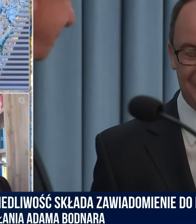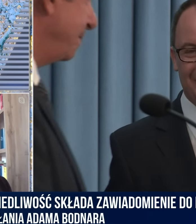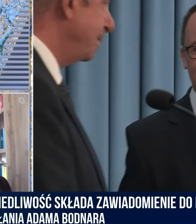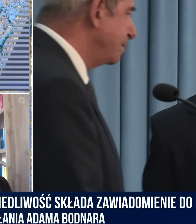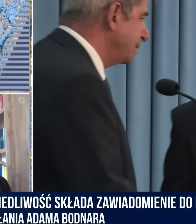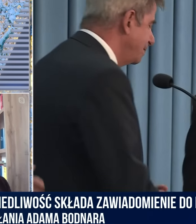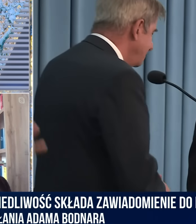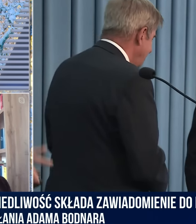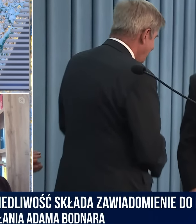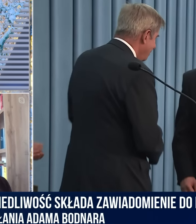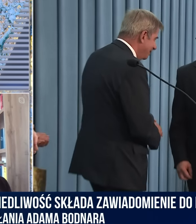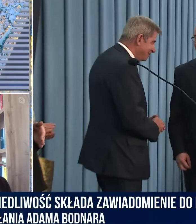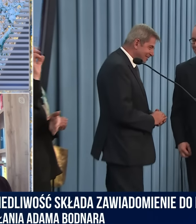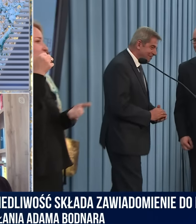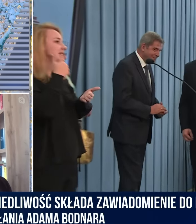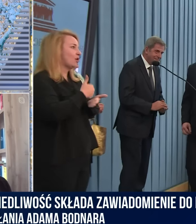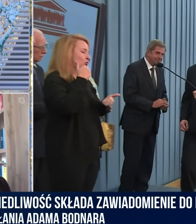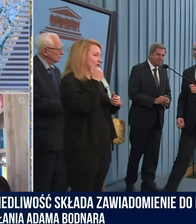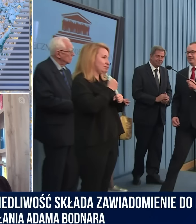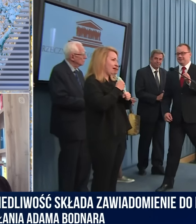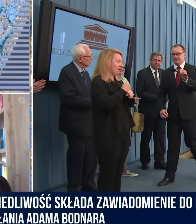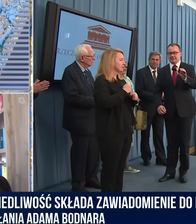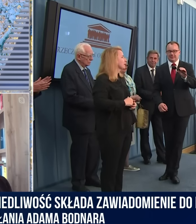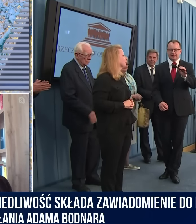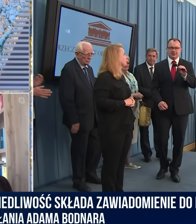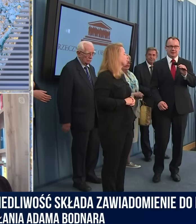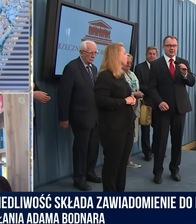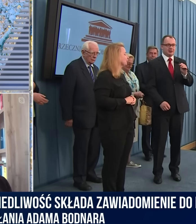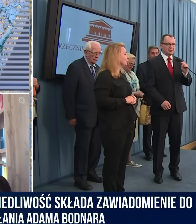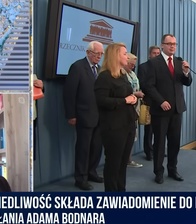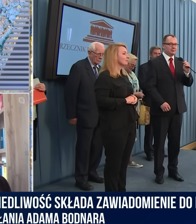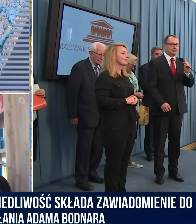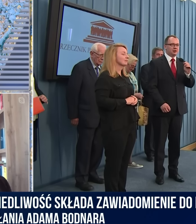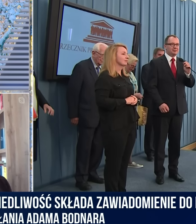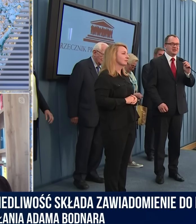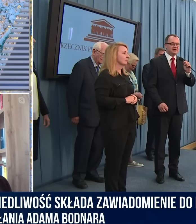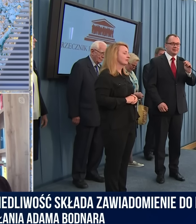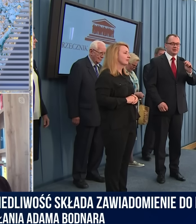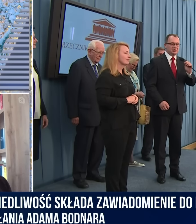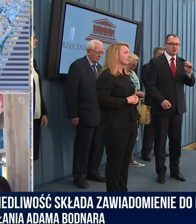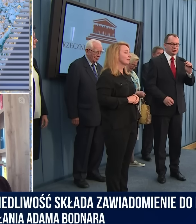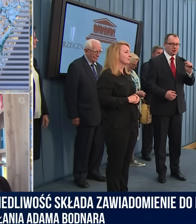wielkim niebezpieczeństwie, ale w gruncie rzeczy znakomita większość ludzi